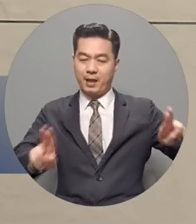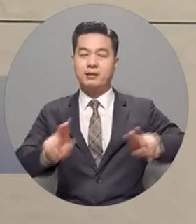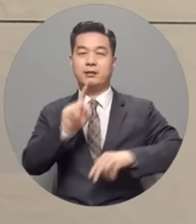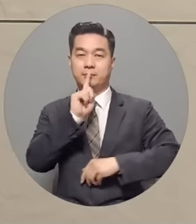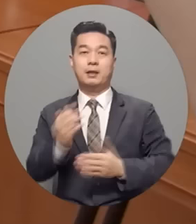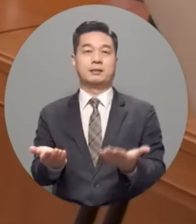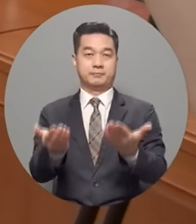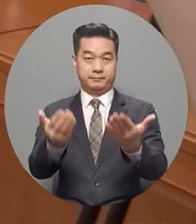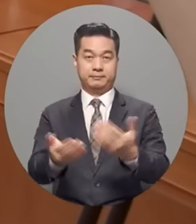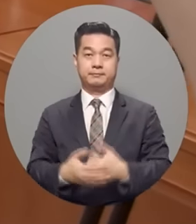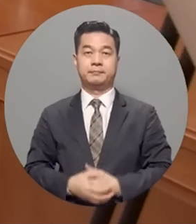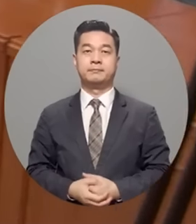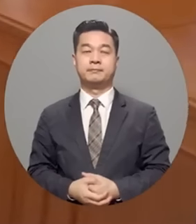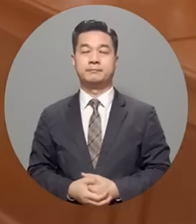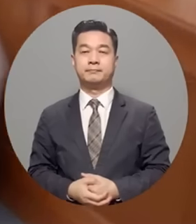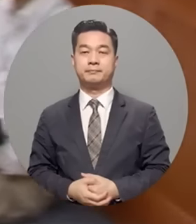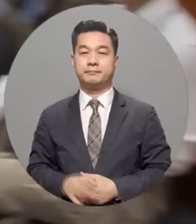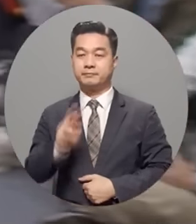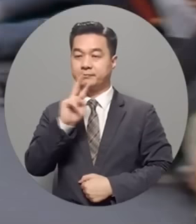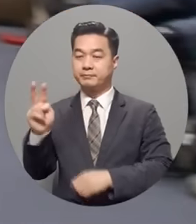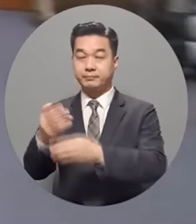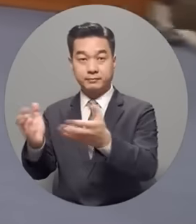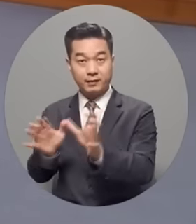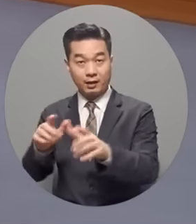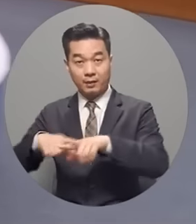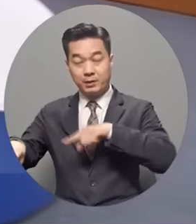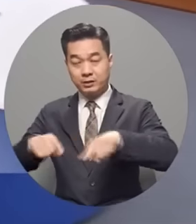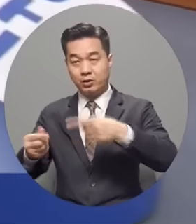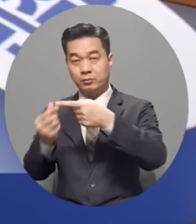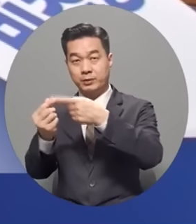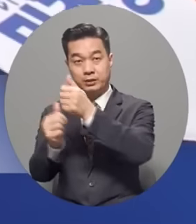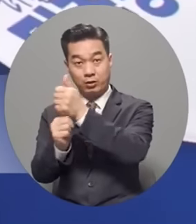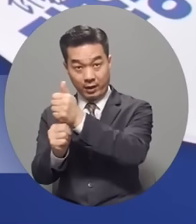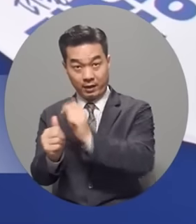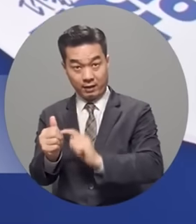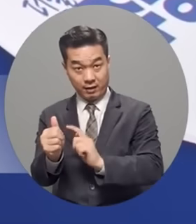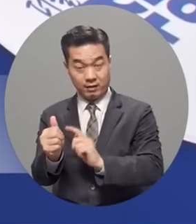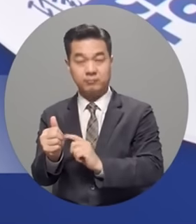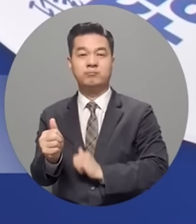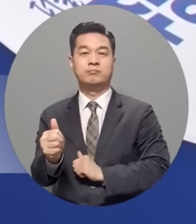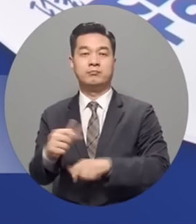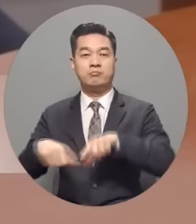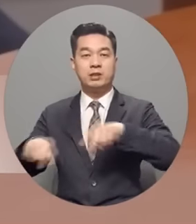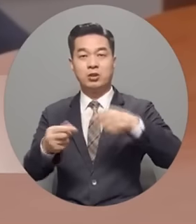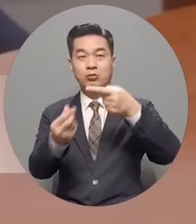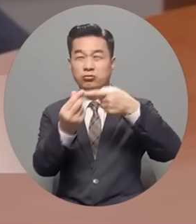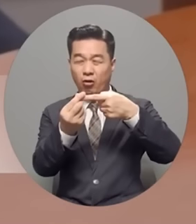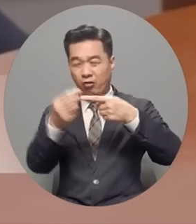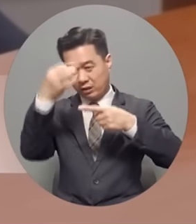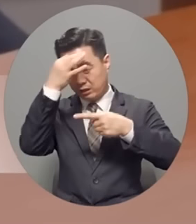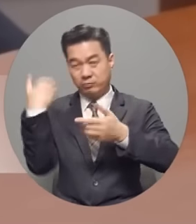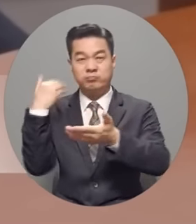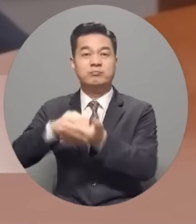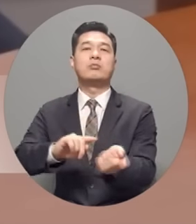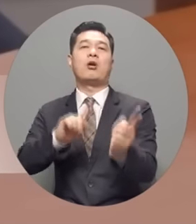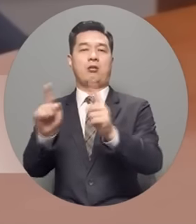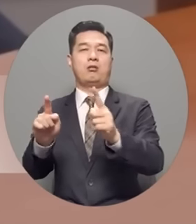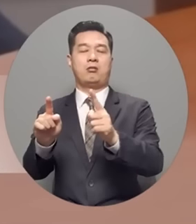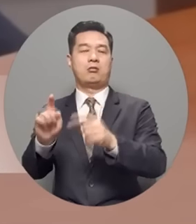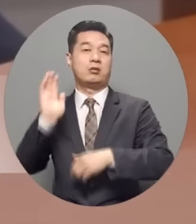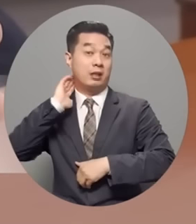말씀을. 야당은 민정비서관이란 이름으로 사실상 민정수석실의 기능 부활을 추진해